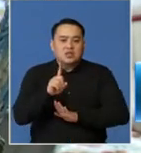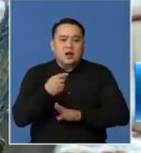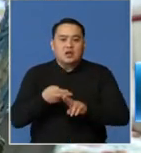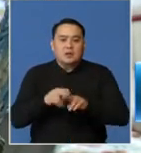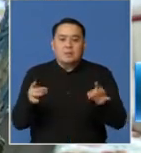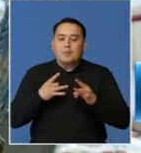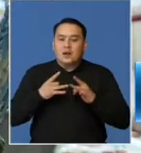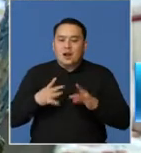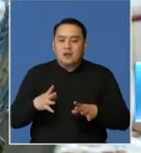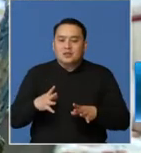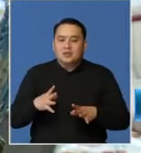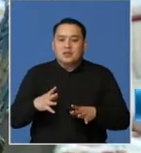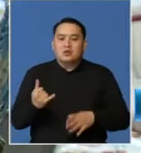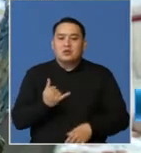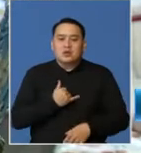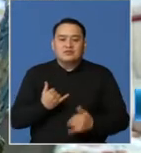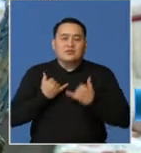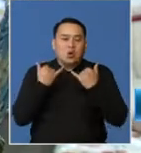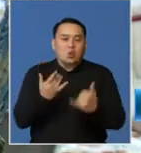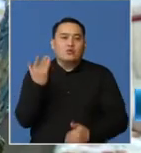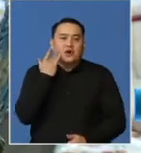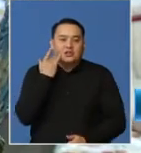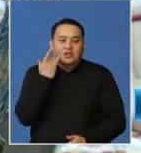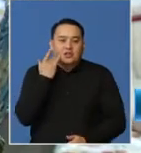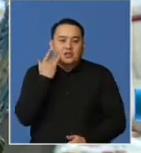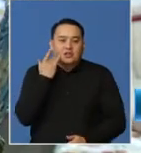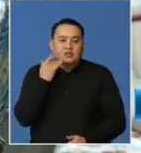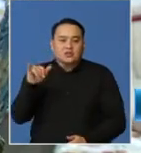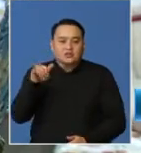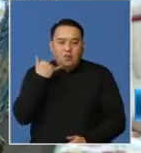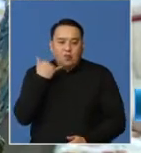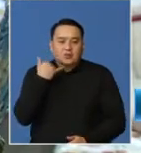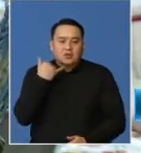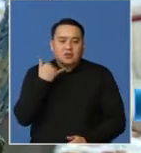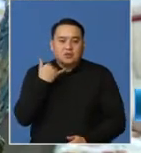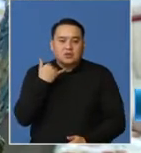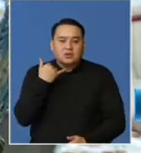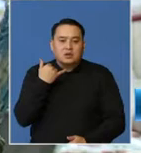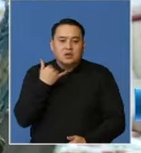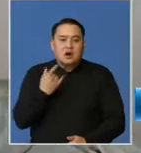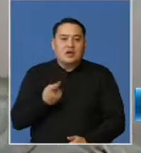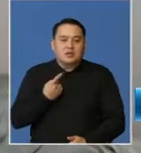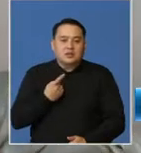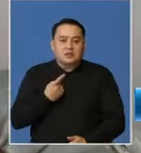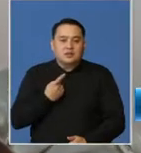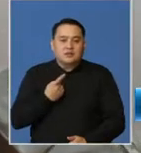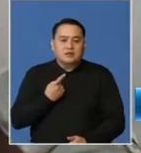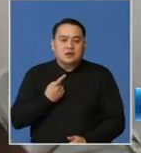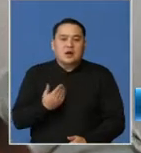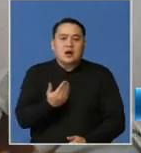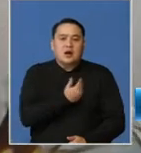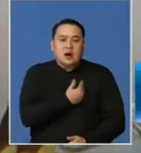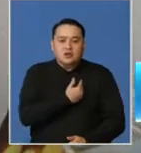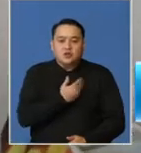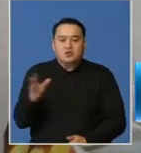бы праздники ни были, нас всегда уважают, всегда нам звонят, никогда нас не оставляют одних. Танцев хочу поздравить